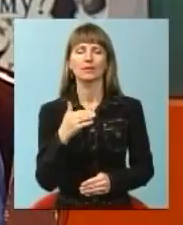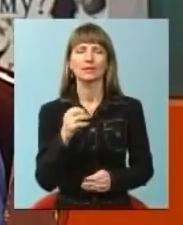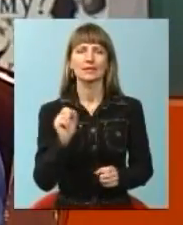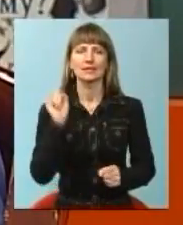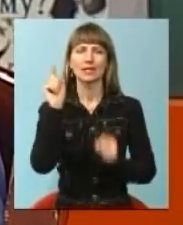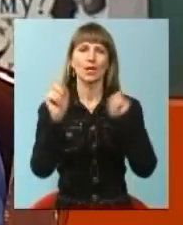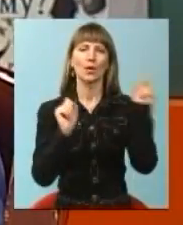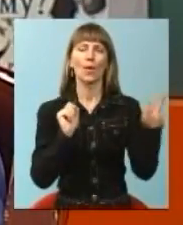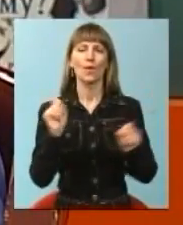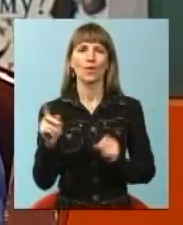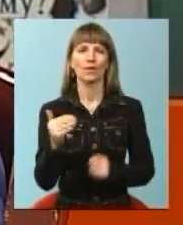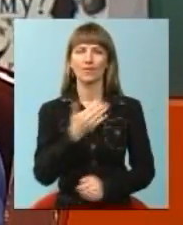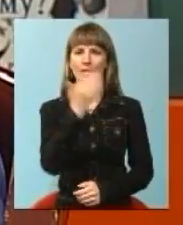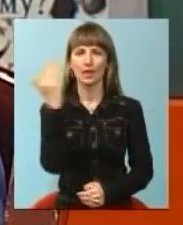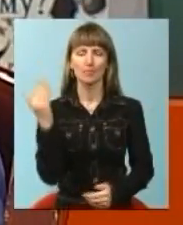зірок.